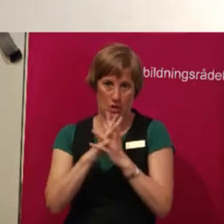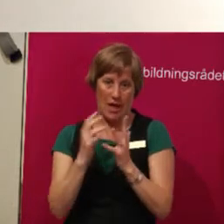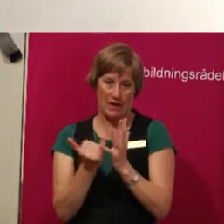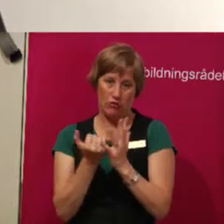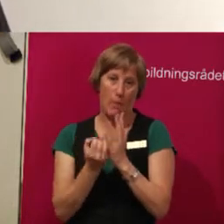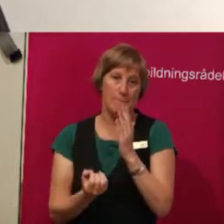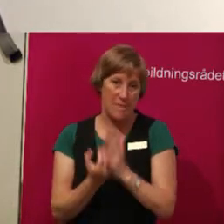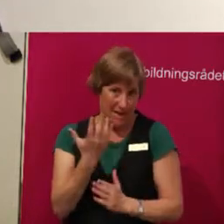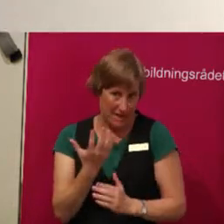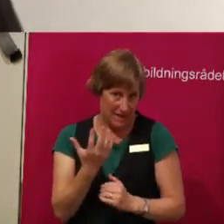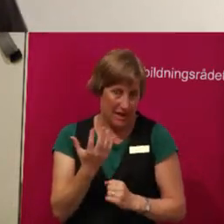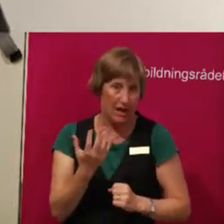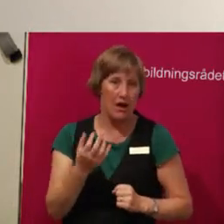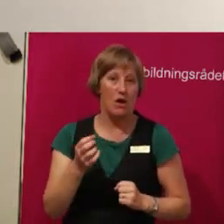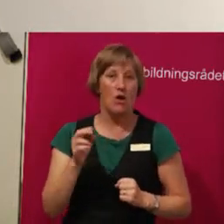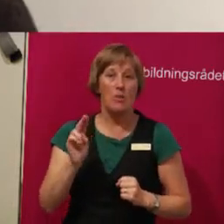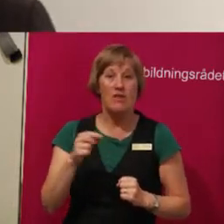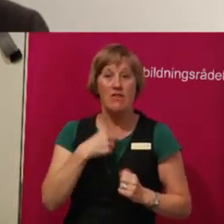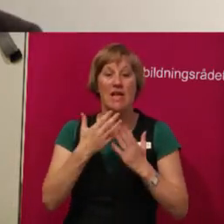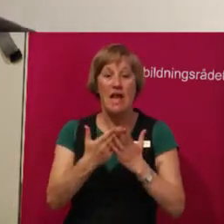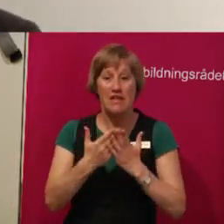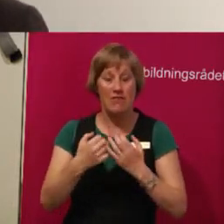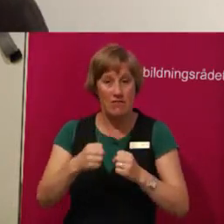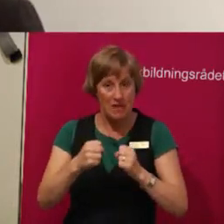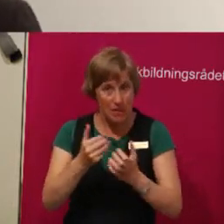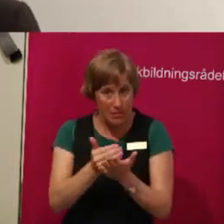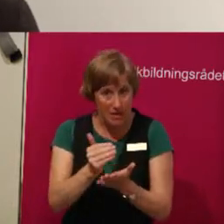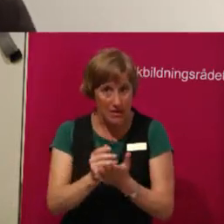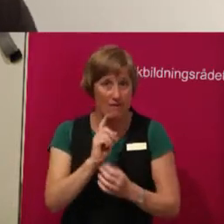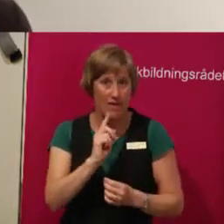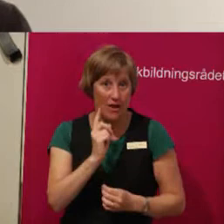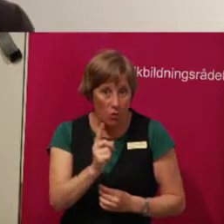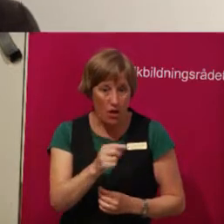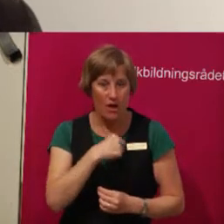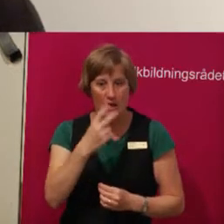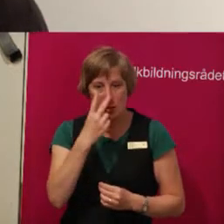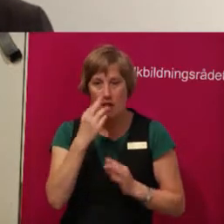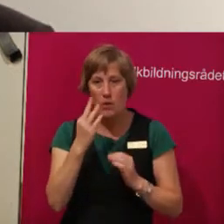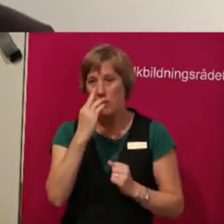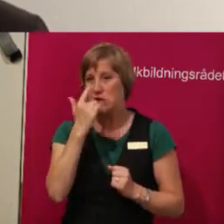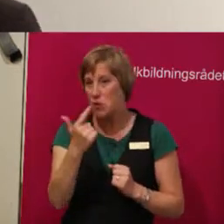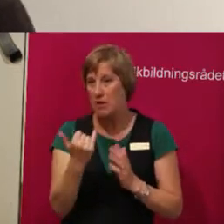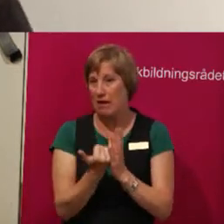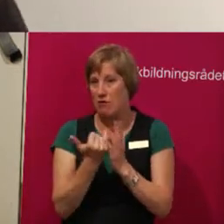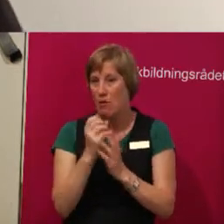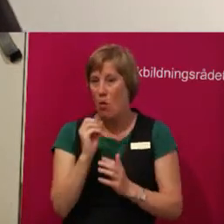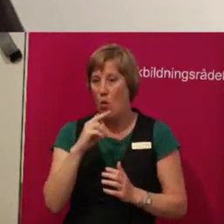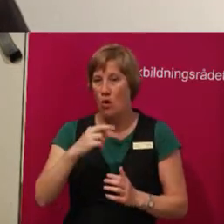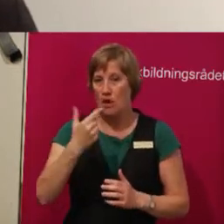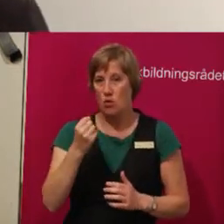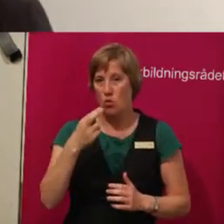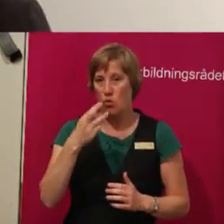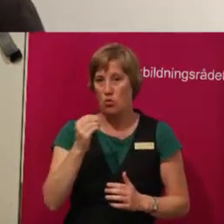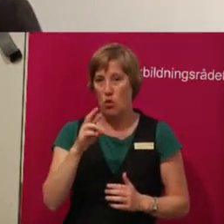tittar på och ska skriva verksamhetsberättelser varje år. Så tittar man på hur ser arrangemangen ut när det gäller kulturprogram inom ortodoxa kyrkan. Och ser den bredden som är